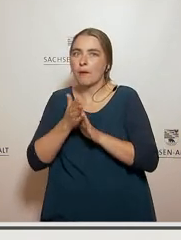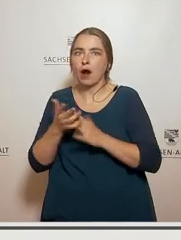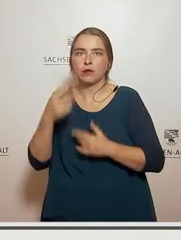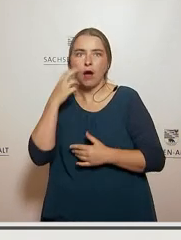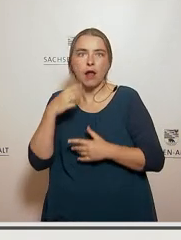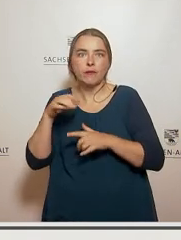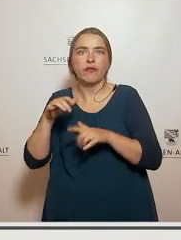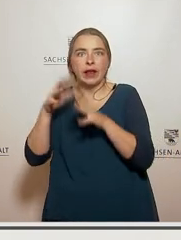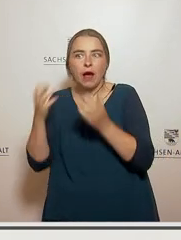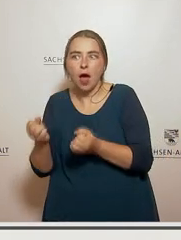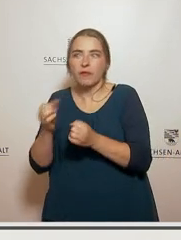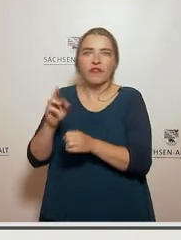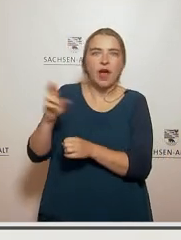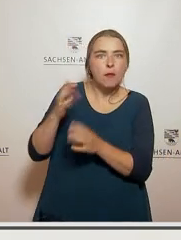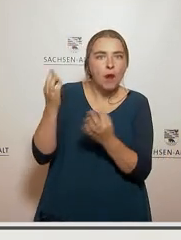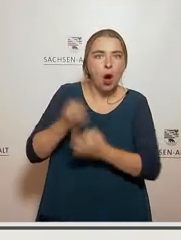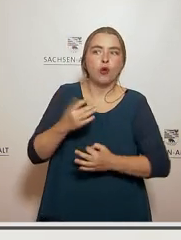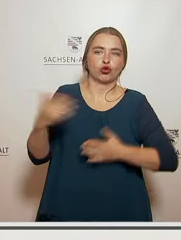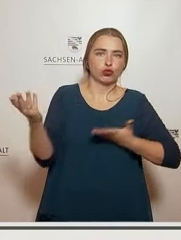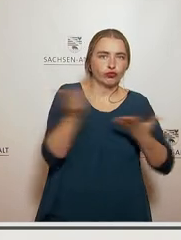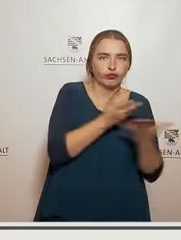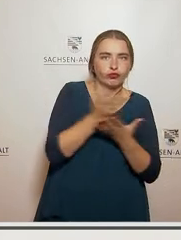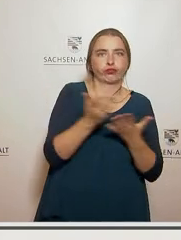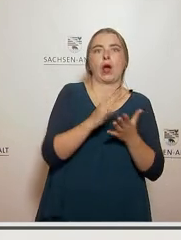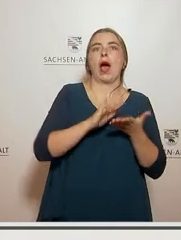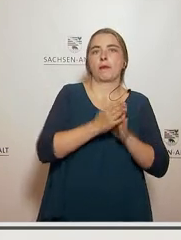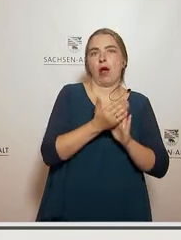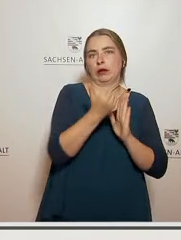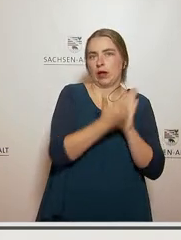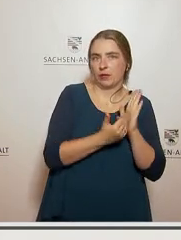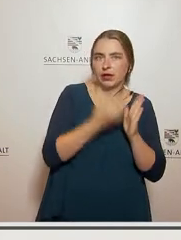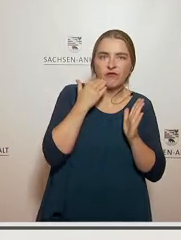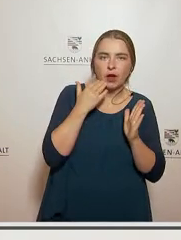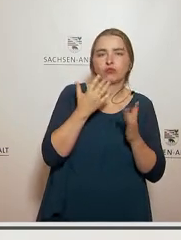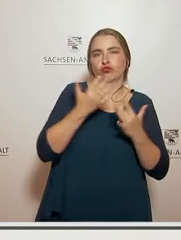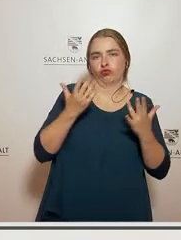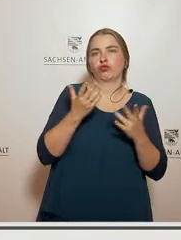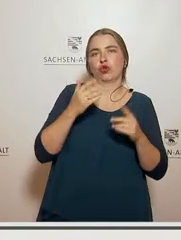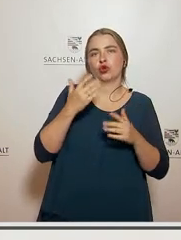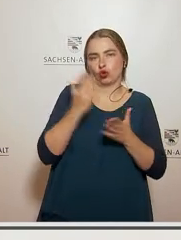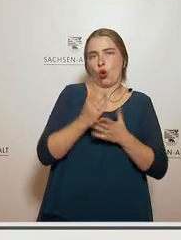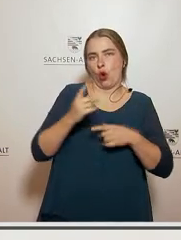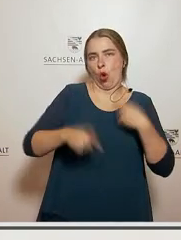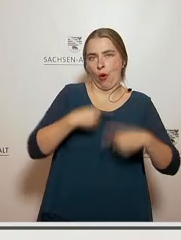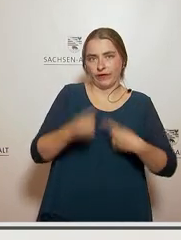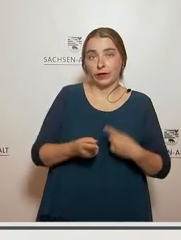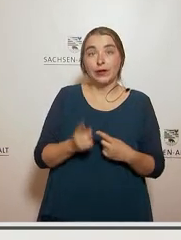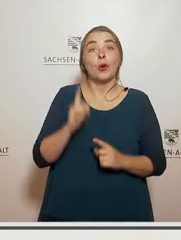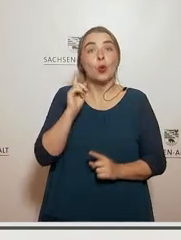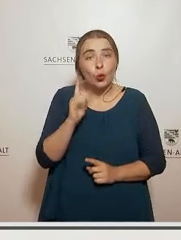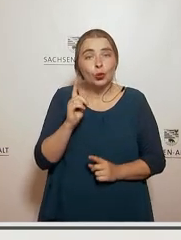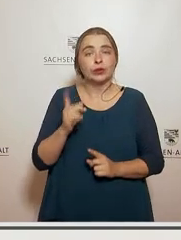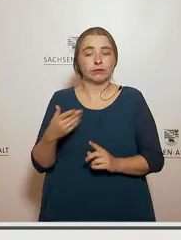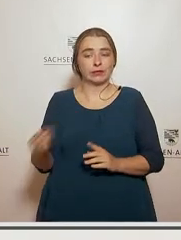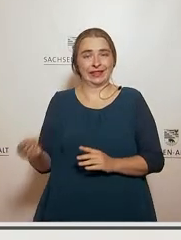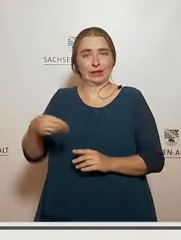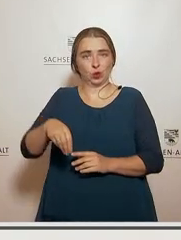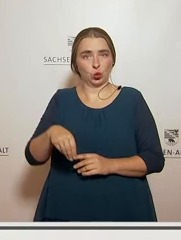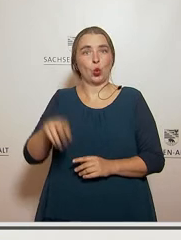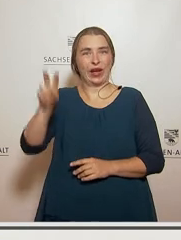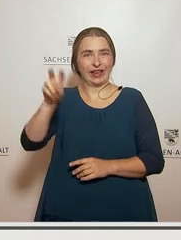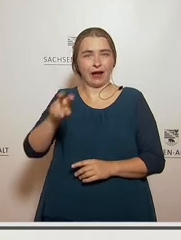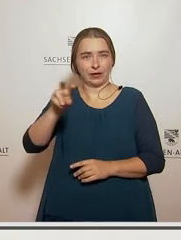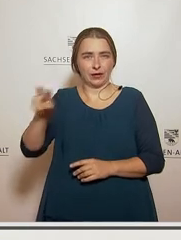kann. Und wir wollen auch zusätzlich den Krankenhäusern die Möglichkeit